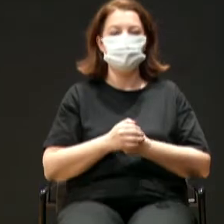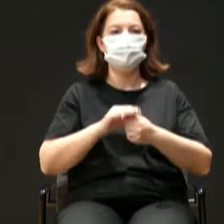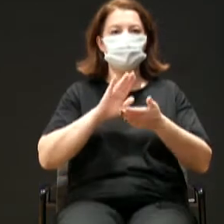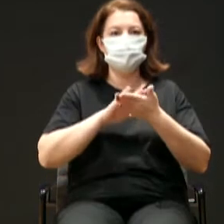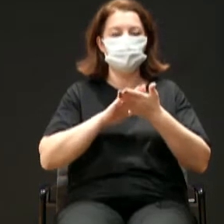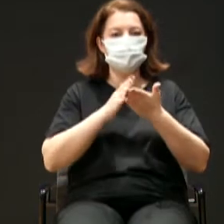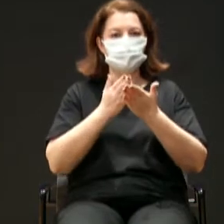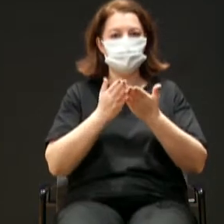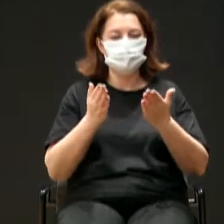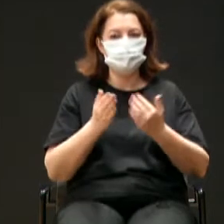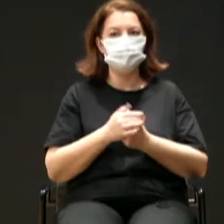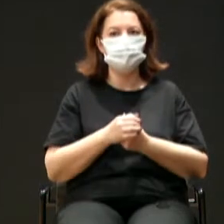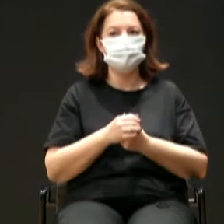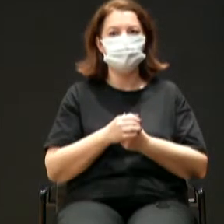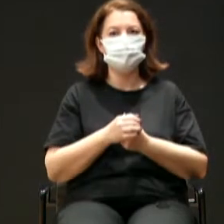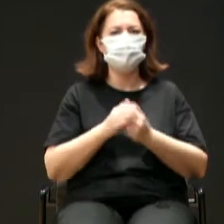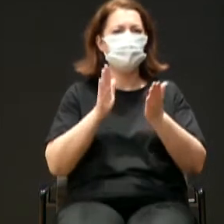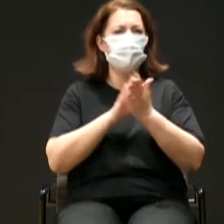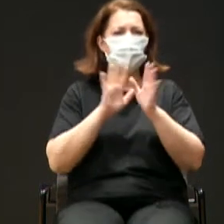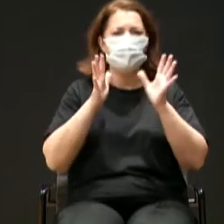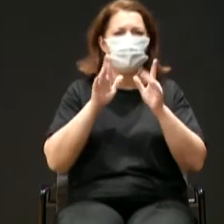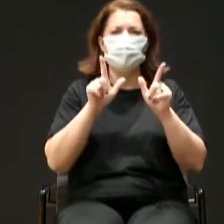Arkadaşlar, alkışa gerek yok.